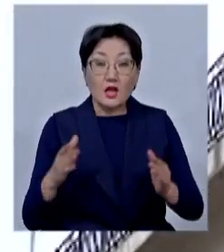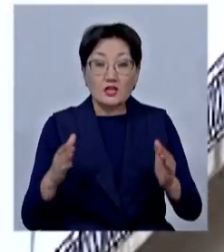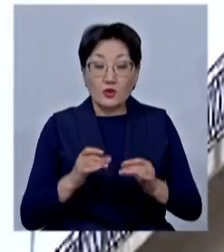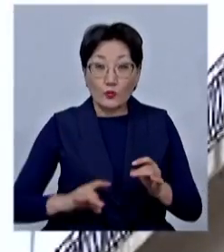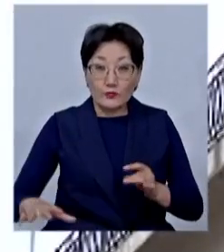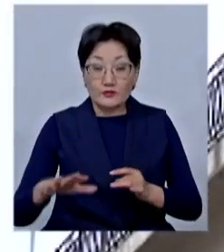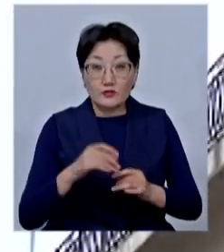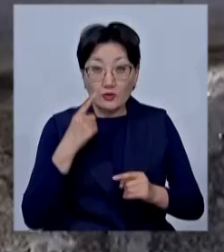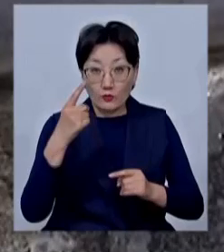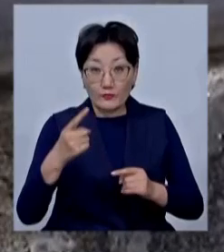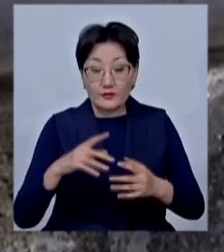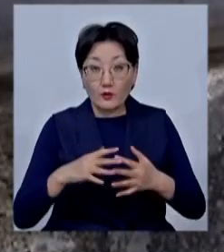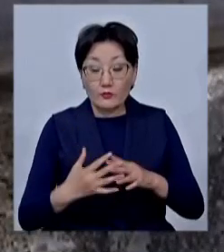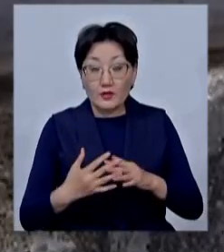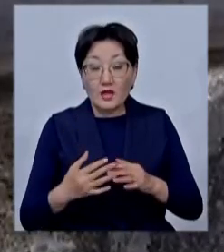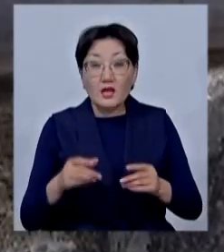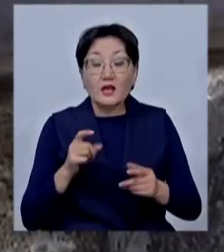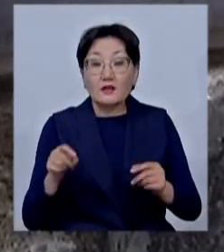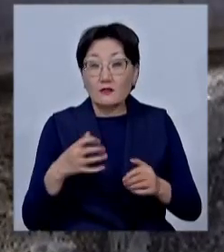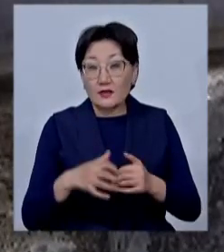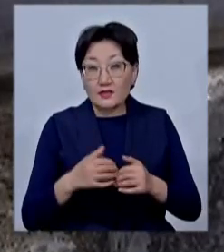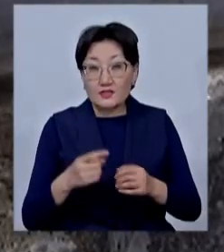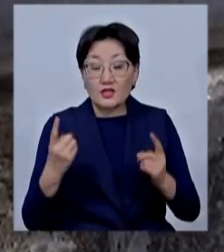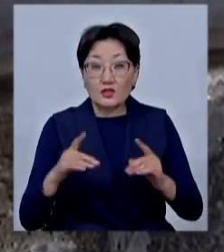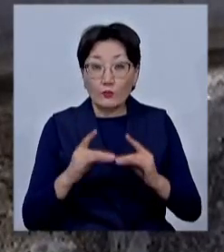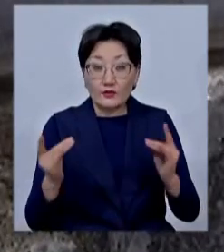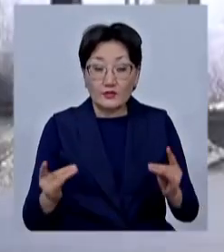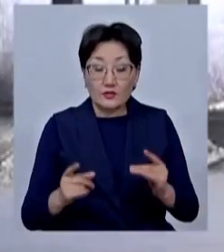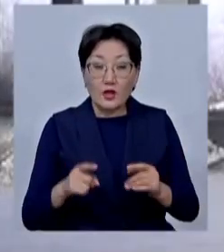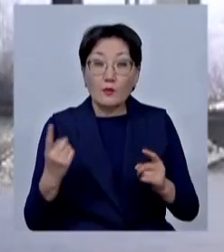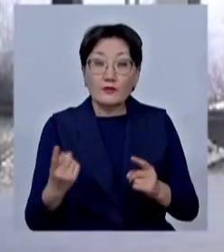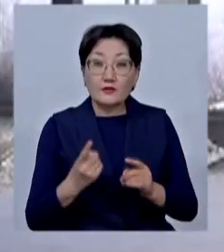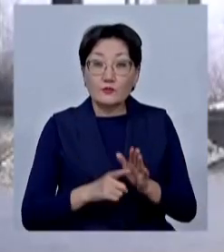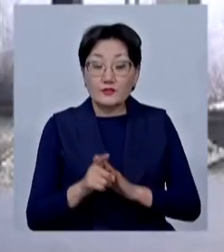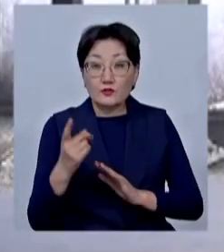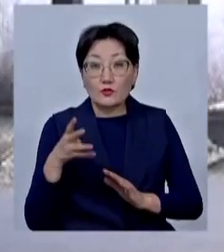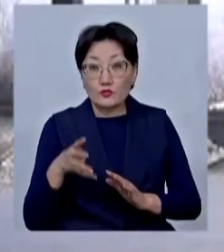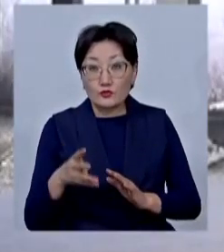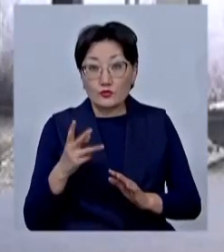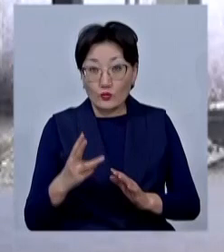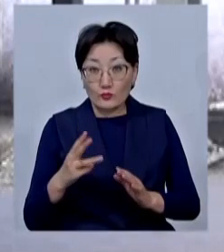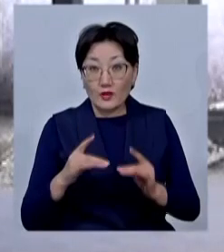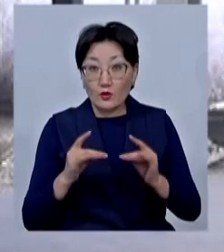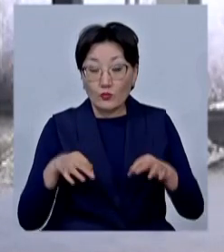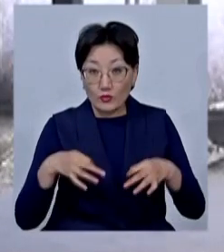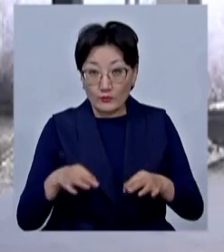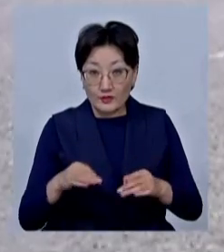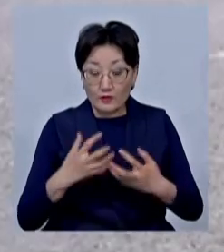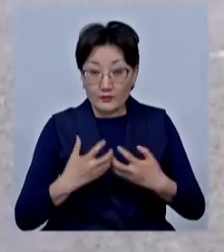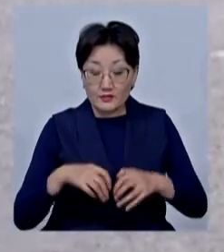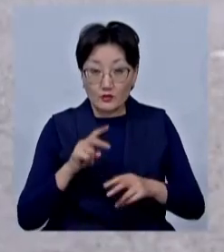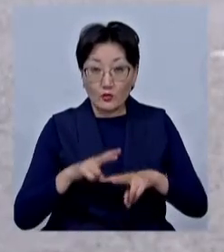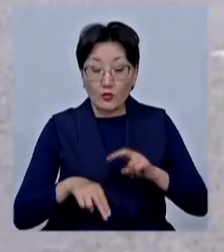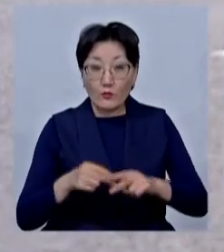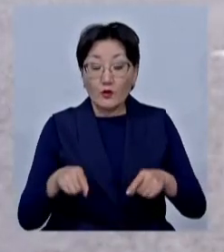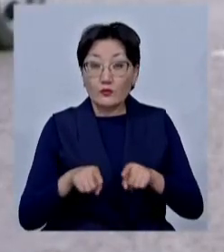аудандар мен Шалғай Қарасудың арасындағы жалғыз көпір бастапқыда күнне 3-4 мың көлік өтеді деген есеппен салынған. Бірақ мақтауын